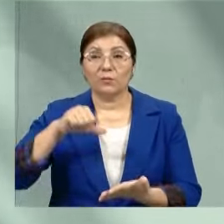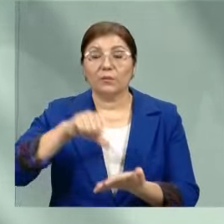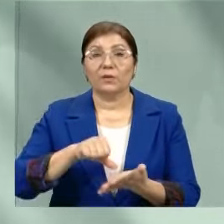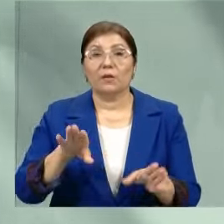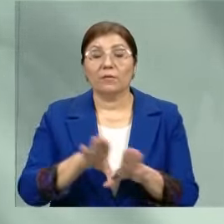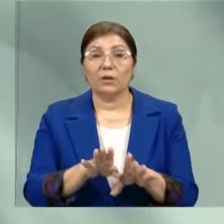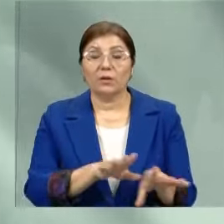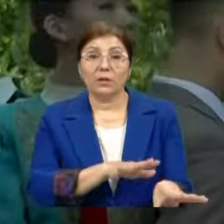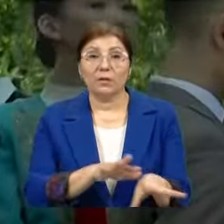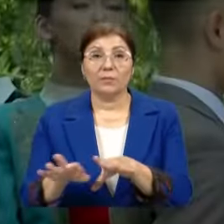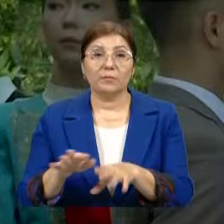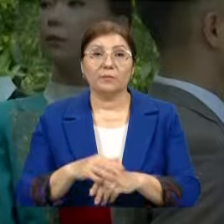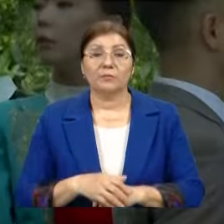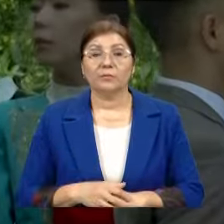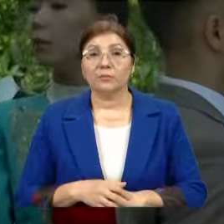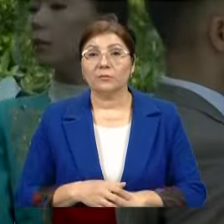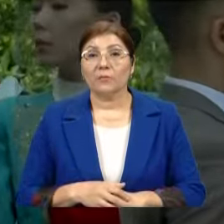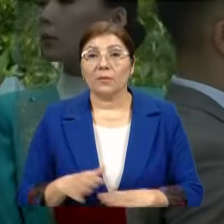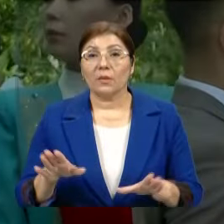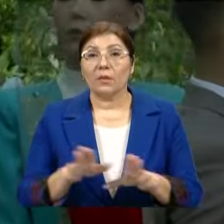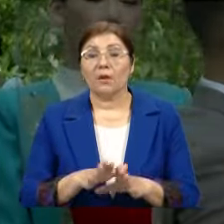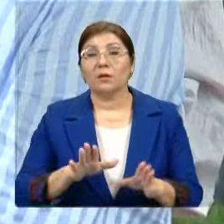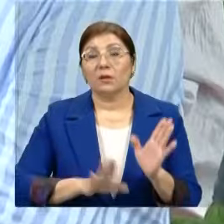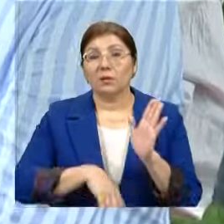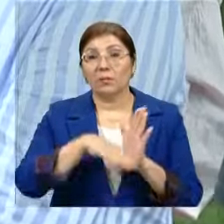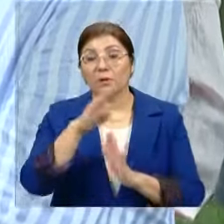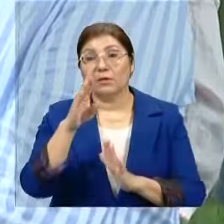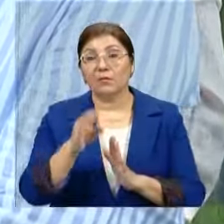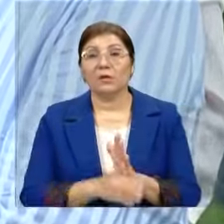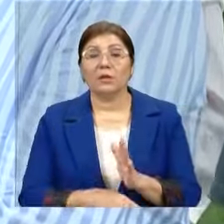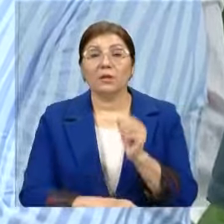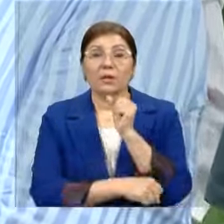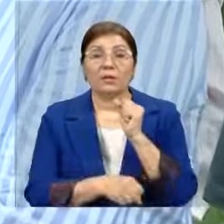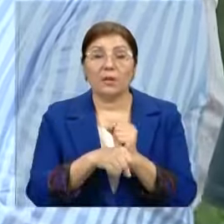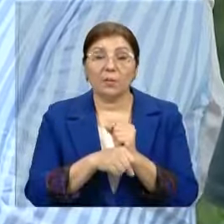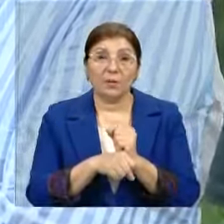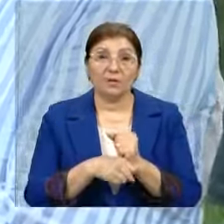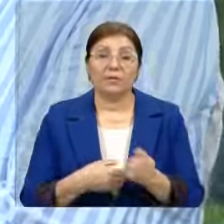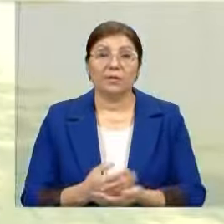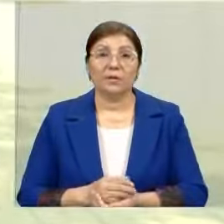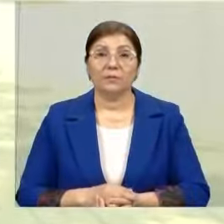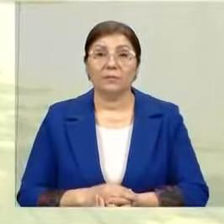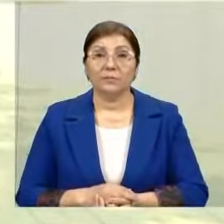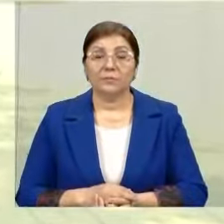подобных эко-акциях. В ходе церемонии также были отмечены лучшие садовники организации и предприятий.